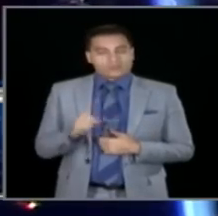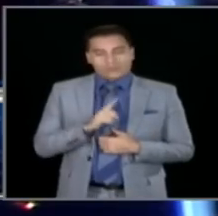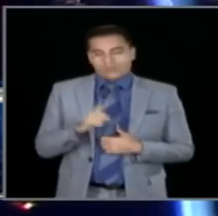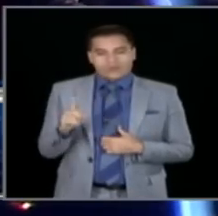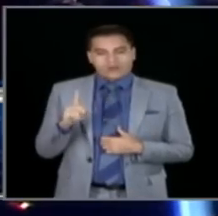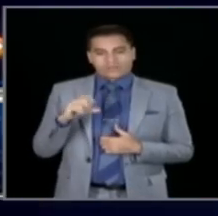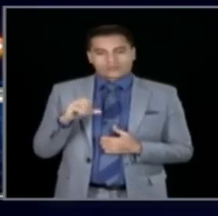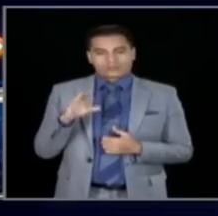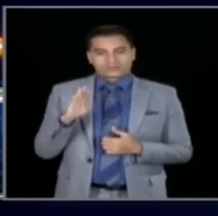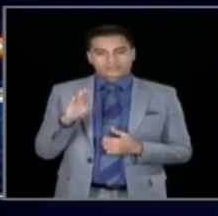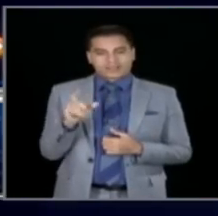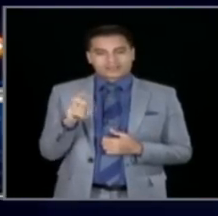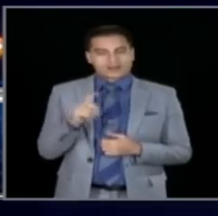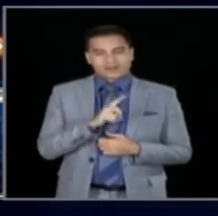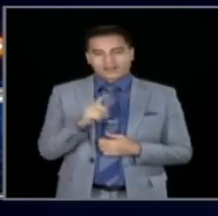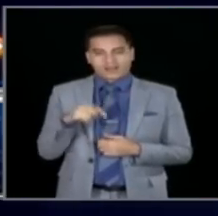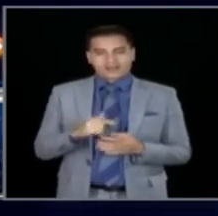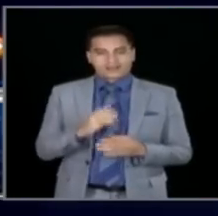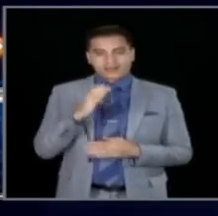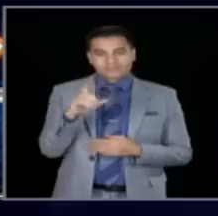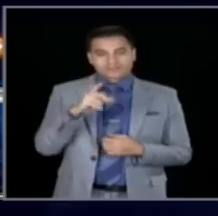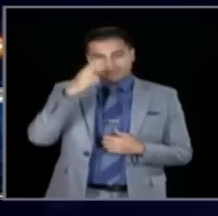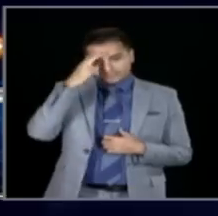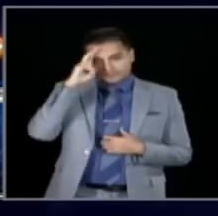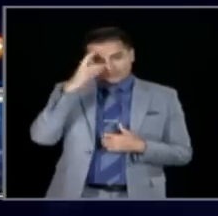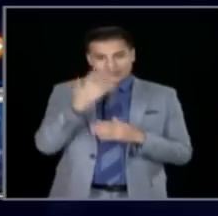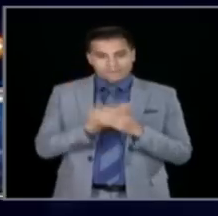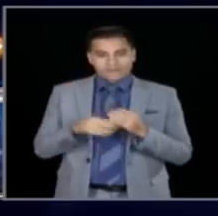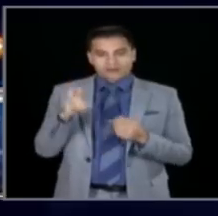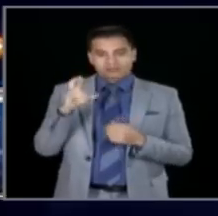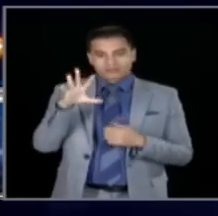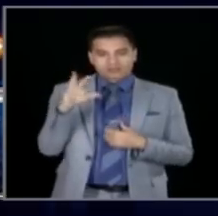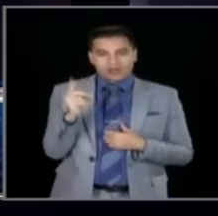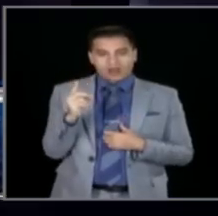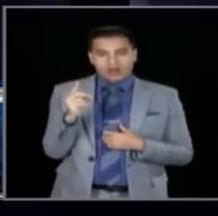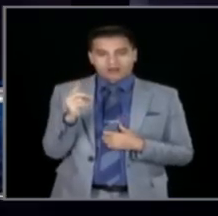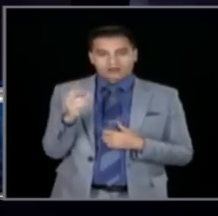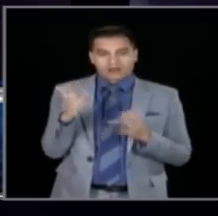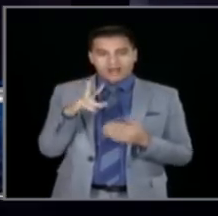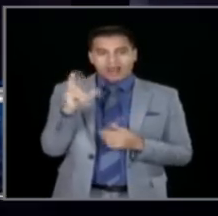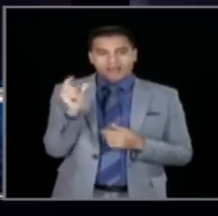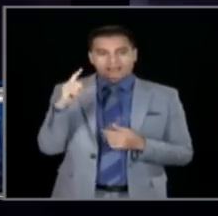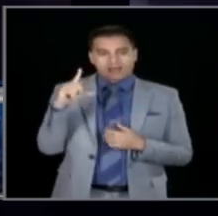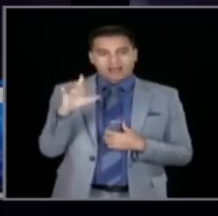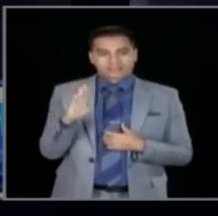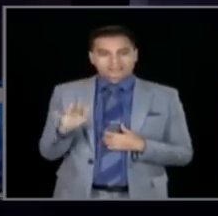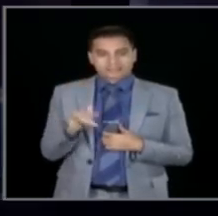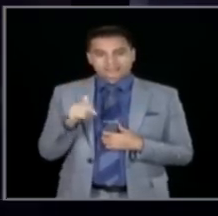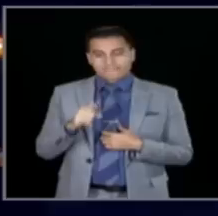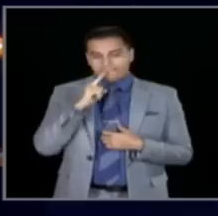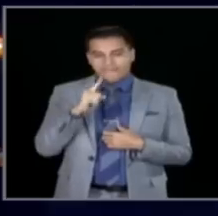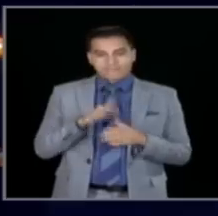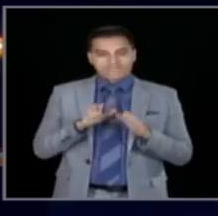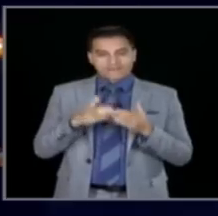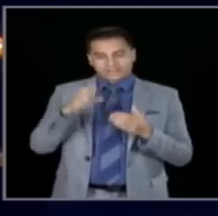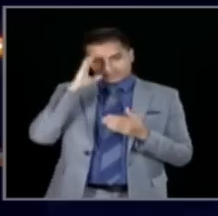سينا. الإجابة الصحيحة ابن زهر الأندلسي. اتحسمت المباراة